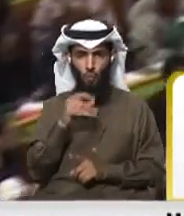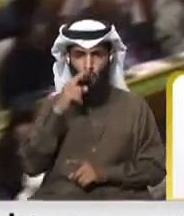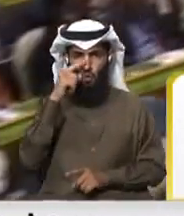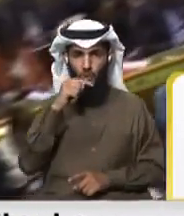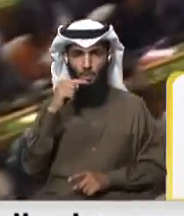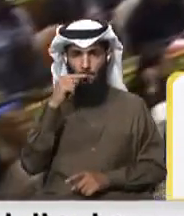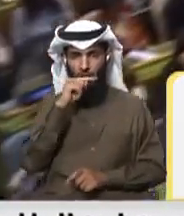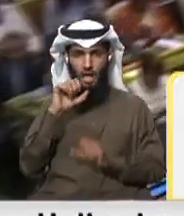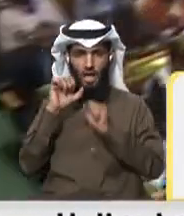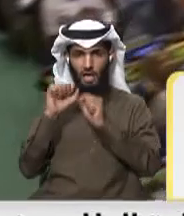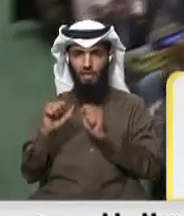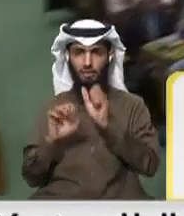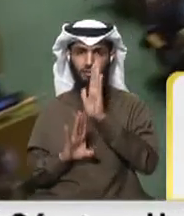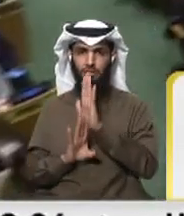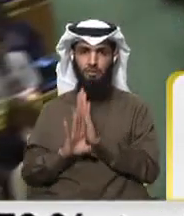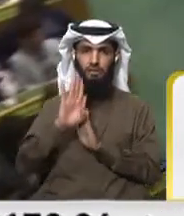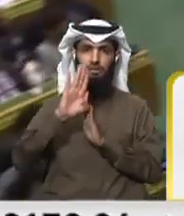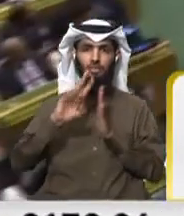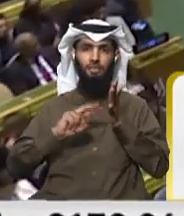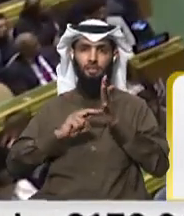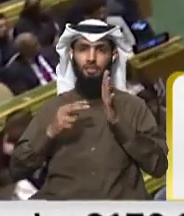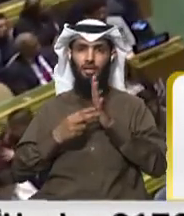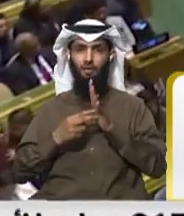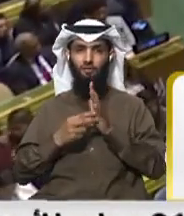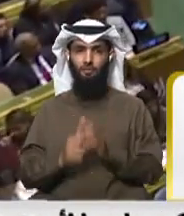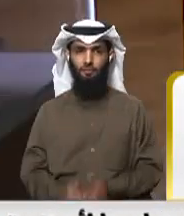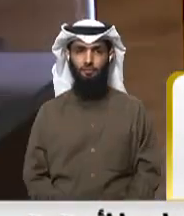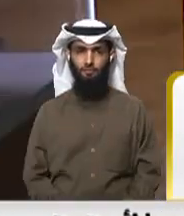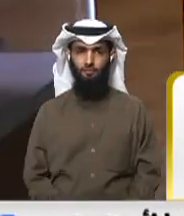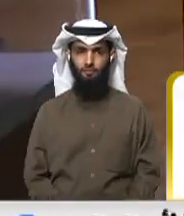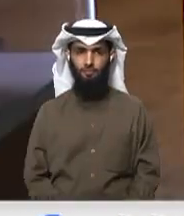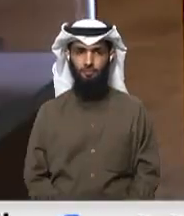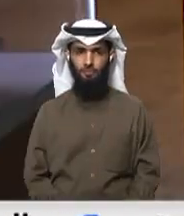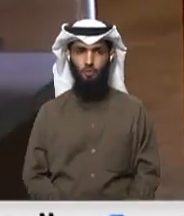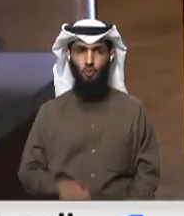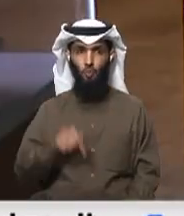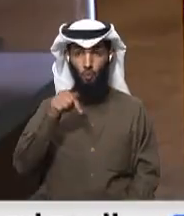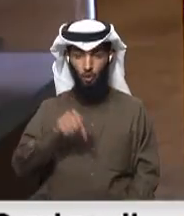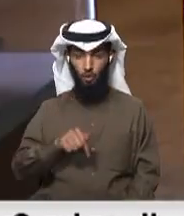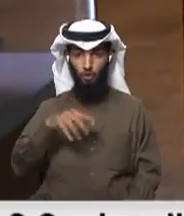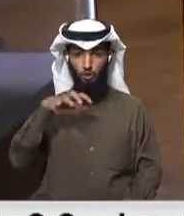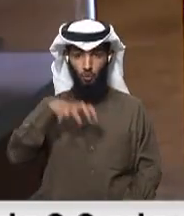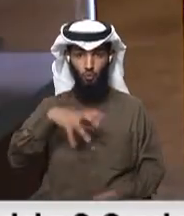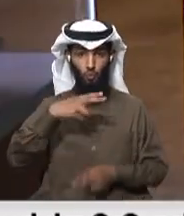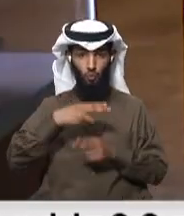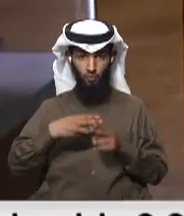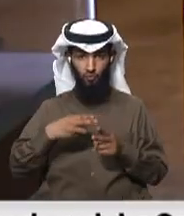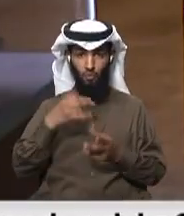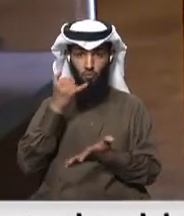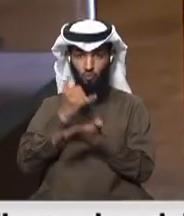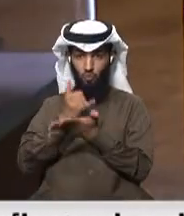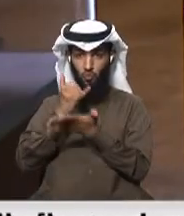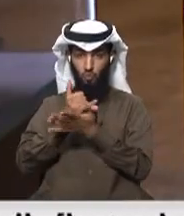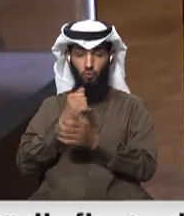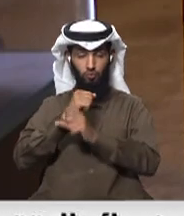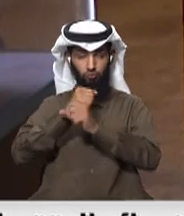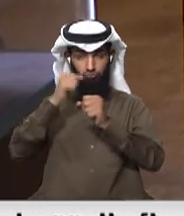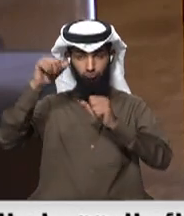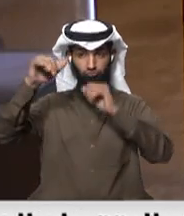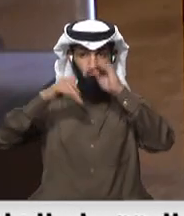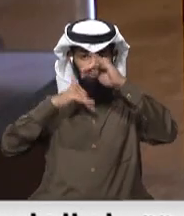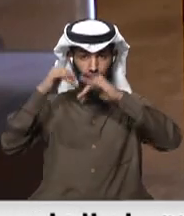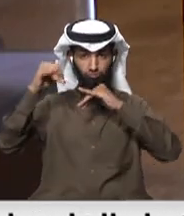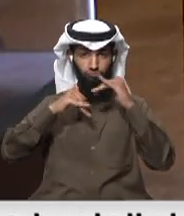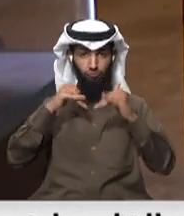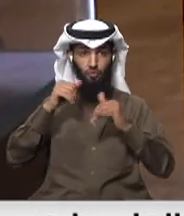المرأة في مختلف دول العالم. مشاركة دولة الكويت بوفد رفيع المستوى في الدورة 68